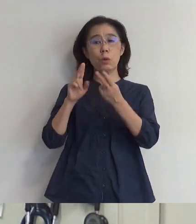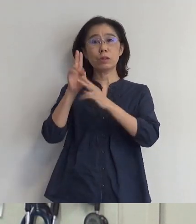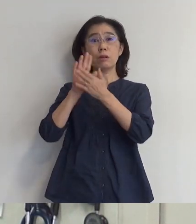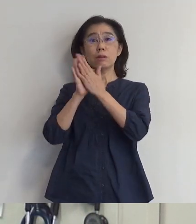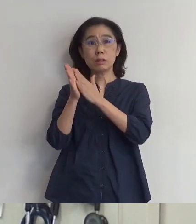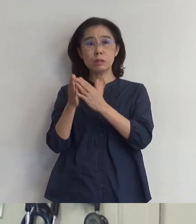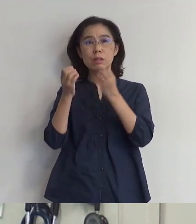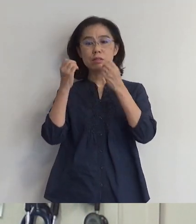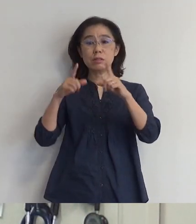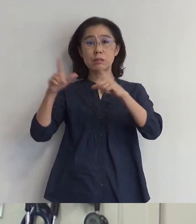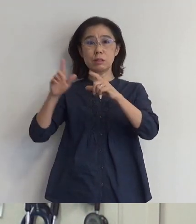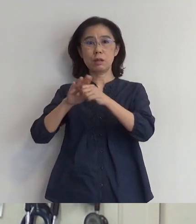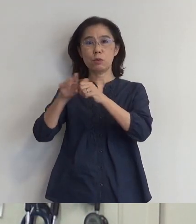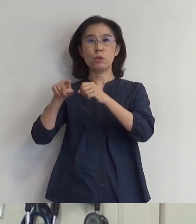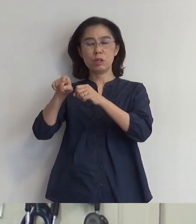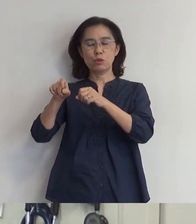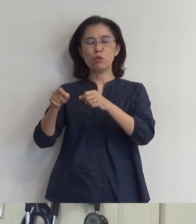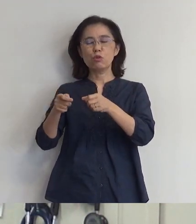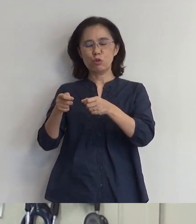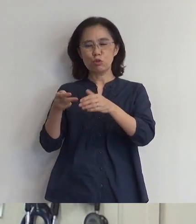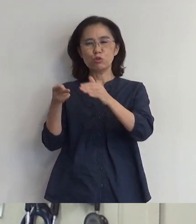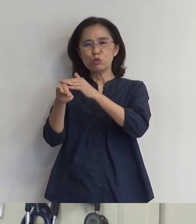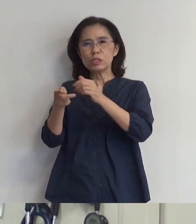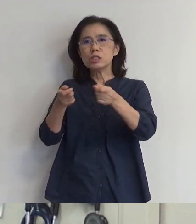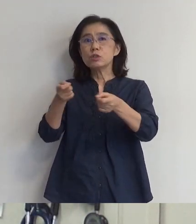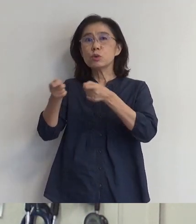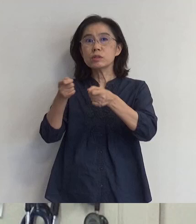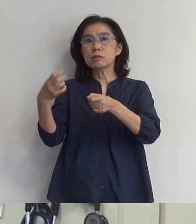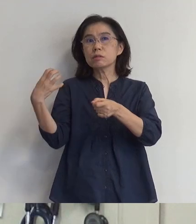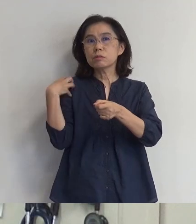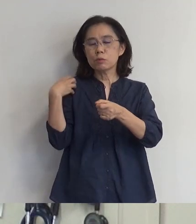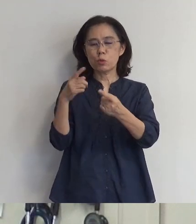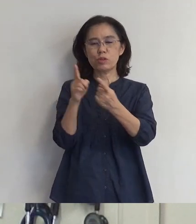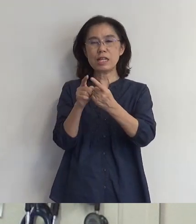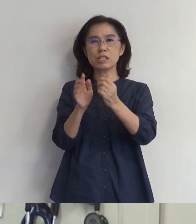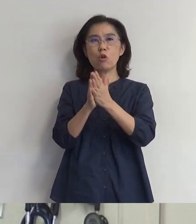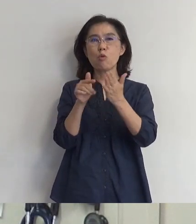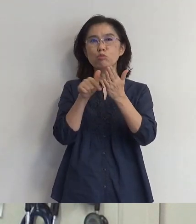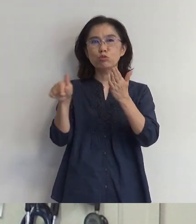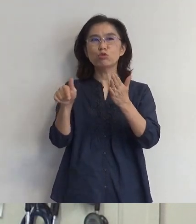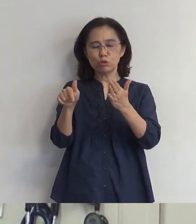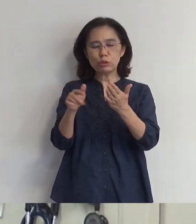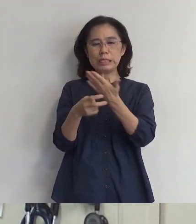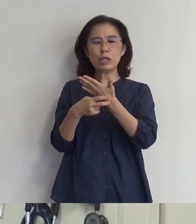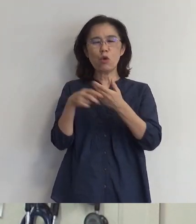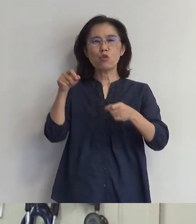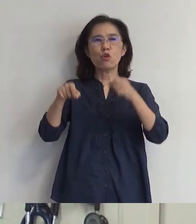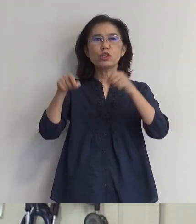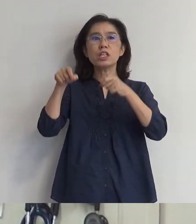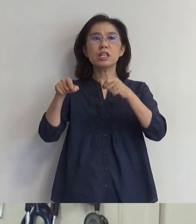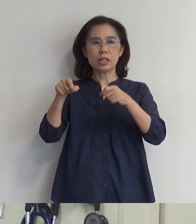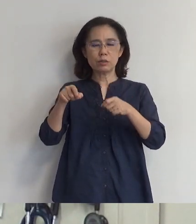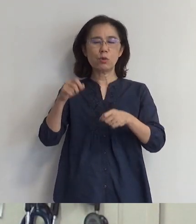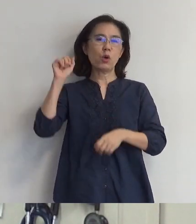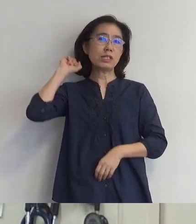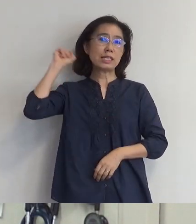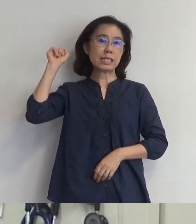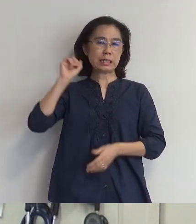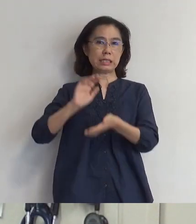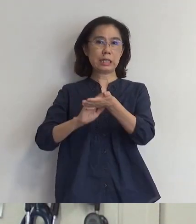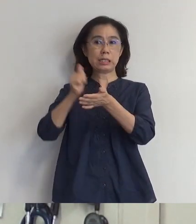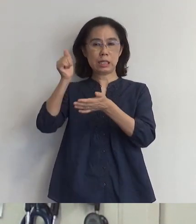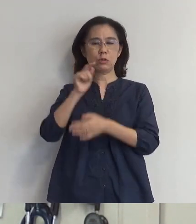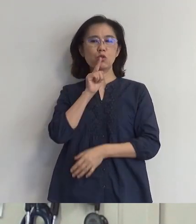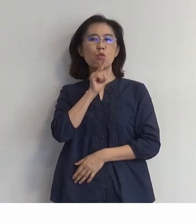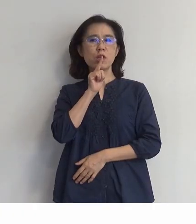新型コロナの入院調整を担っている対策本部の医療コーディネーターのお一人、佐々木先生のコメントをご紹